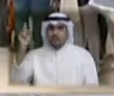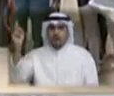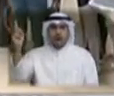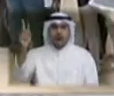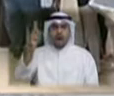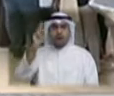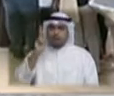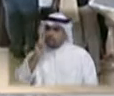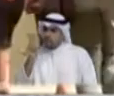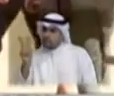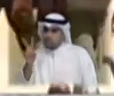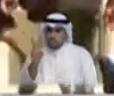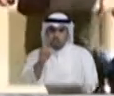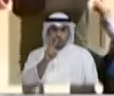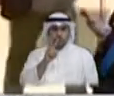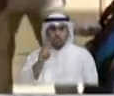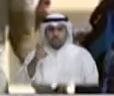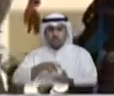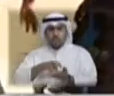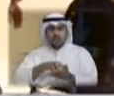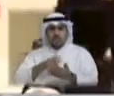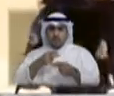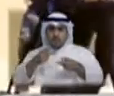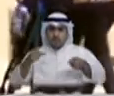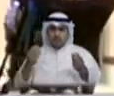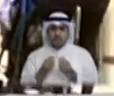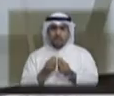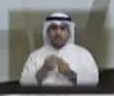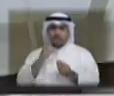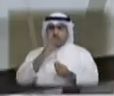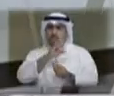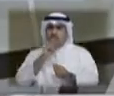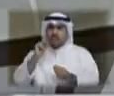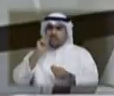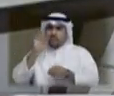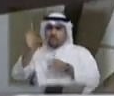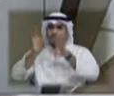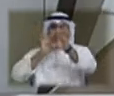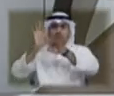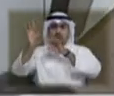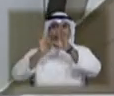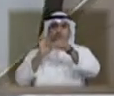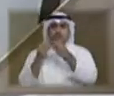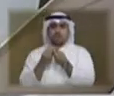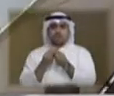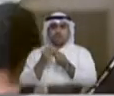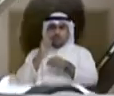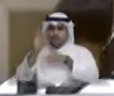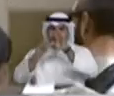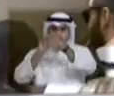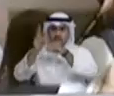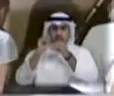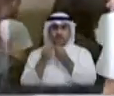العالم ومن مختلف الجنسيات، إنها قصة تروى من خلال أركان الجناح التي باتت تشكل